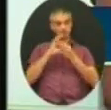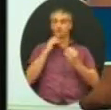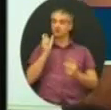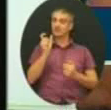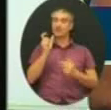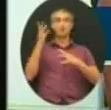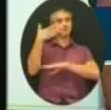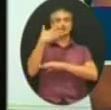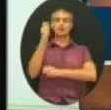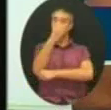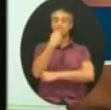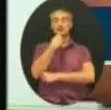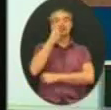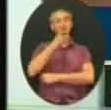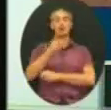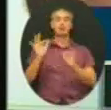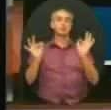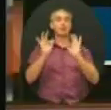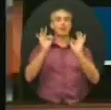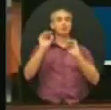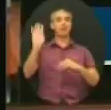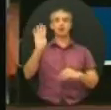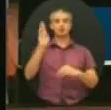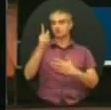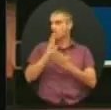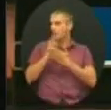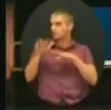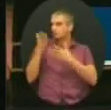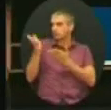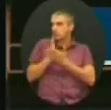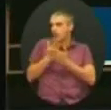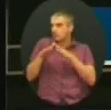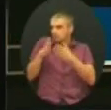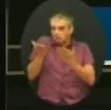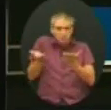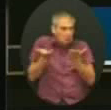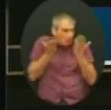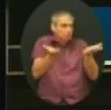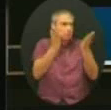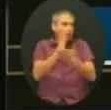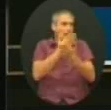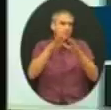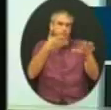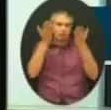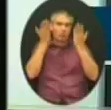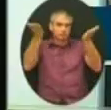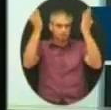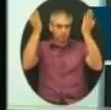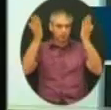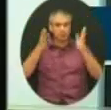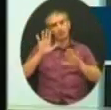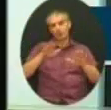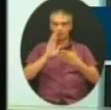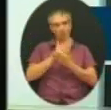ממלכתי. מירי רגב תגיד שיהיה טקס למען נתניהו וזכותו. זאת החלטת ממשלה. אז שיהיה ממשלה. החלטת ממשלה, זו